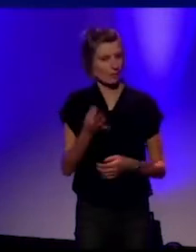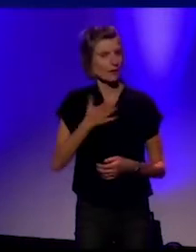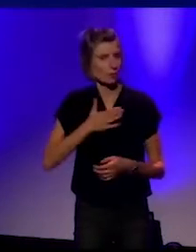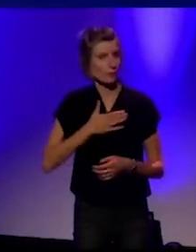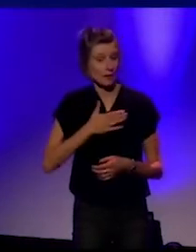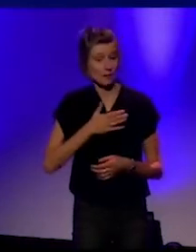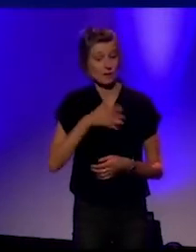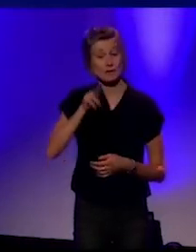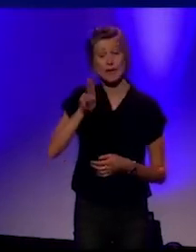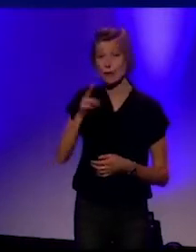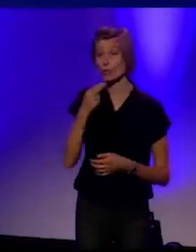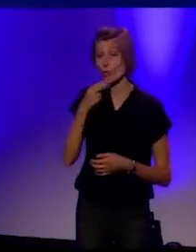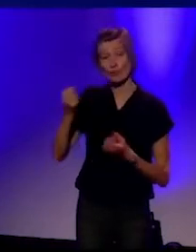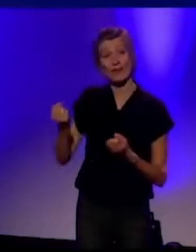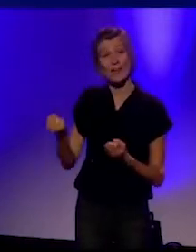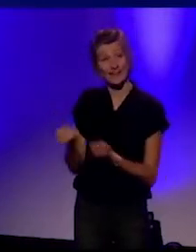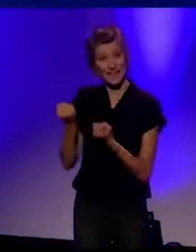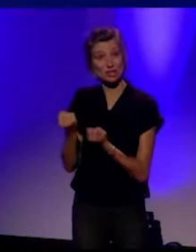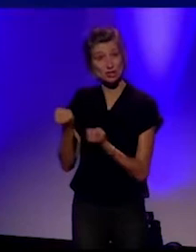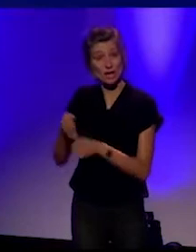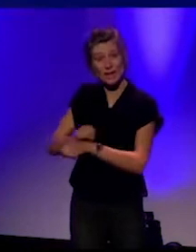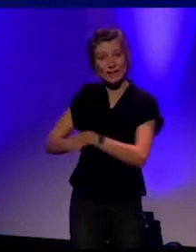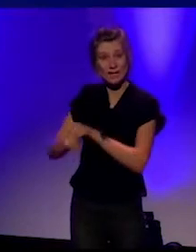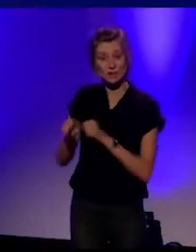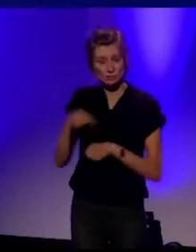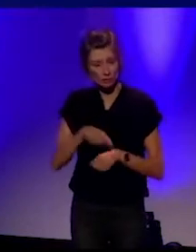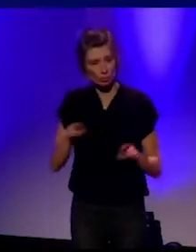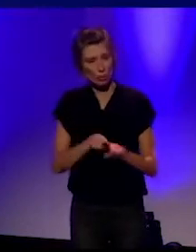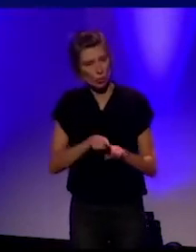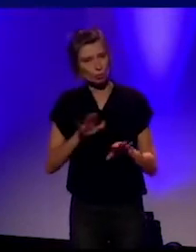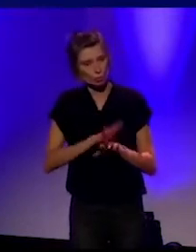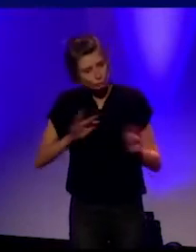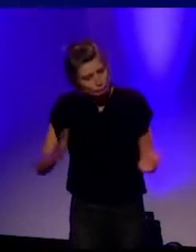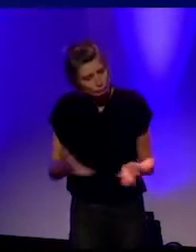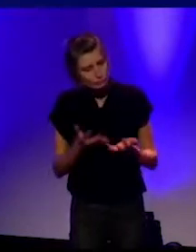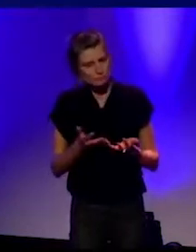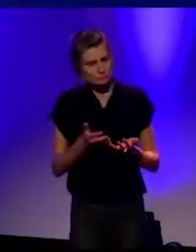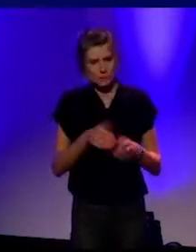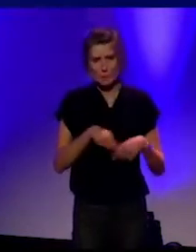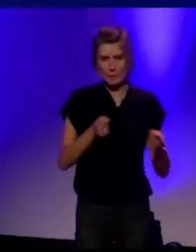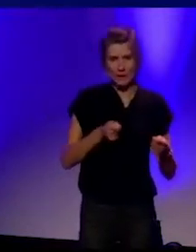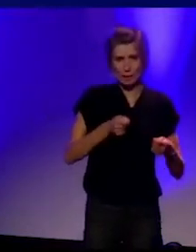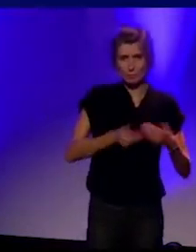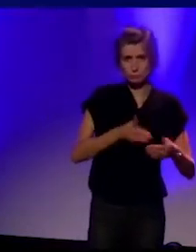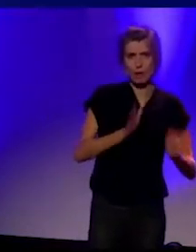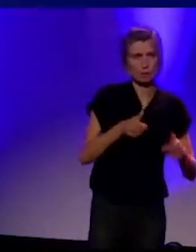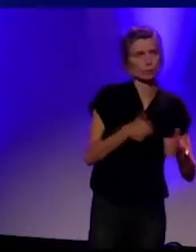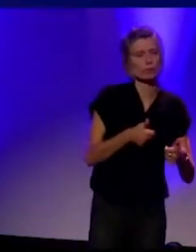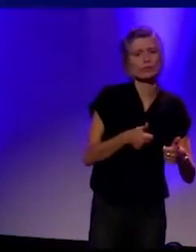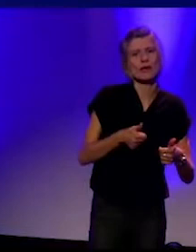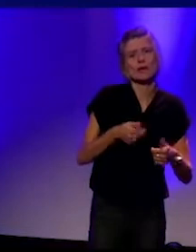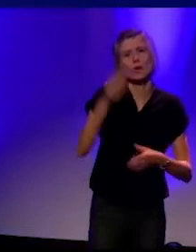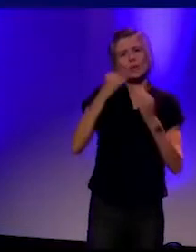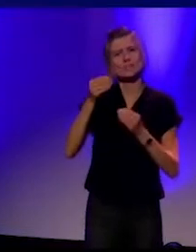rest met KU Leuven Engage. Dat is waar veel om draait. En we zijn goed begonnen. We hebben een wetenschappelijke coördinator, die heeft hem gezien